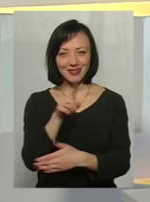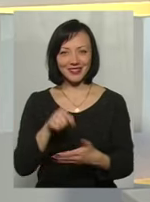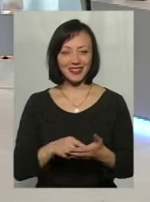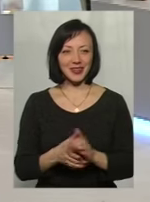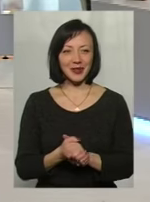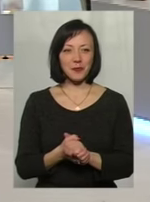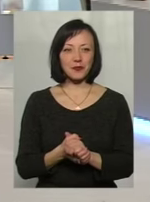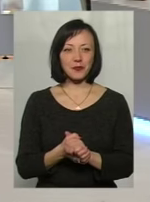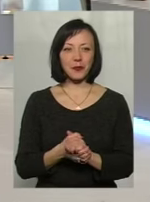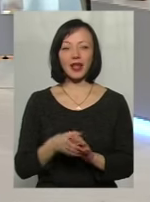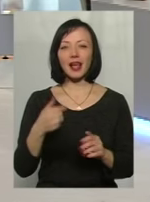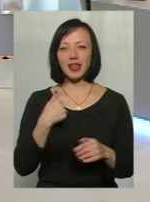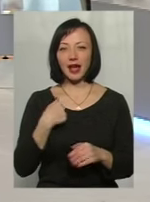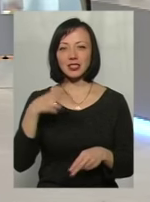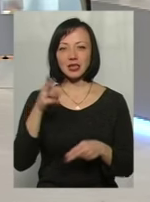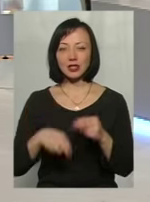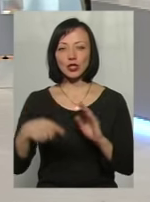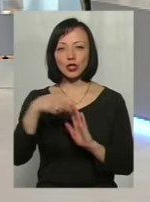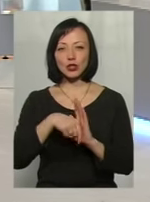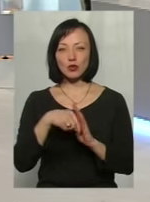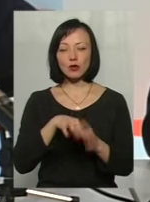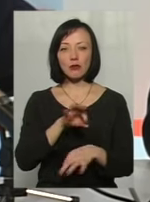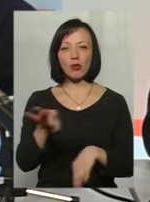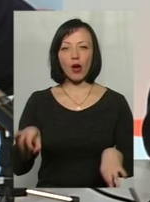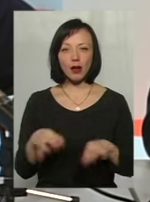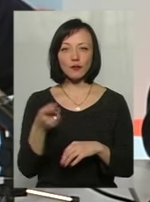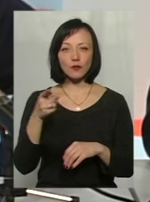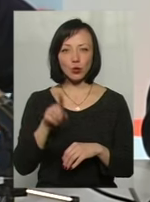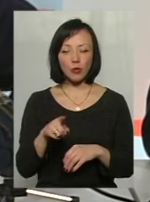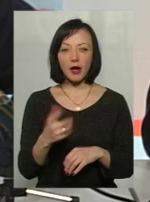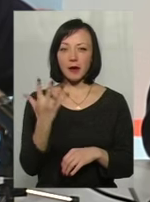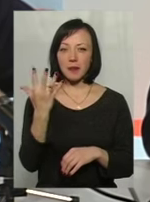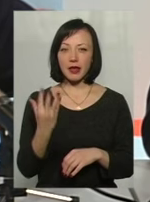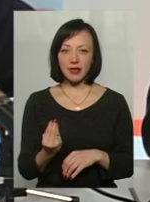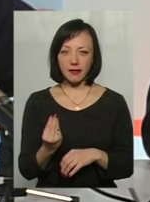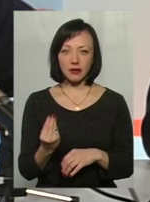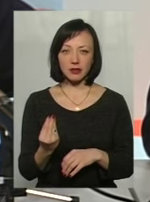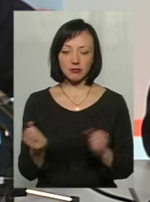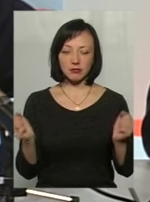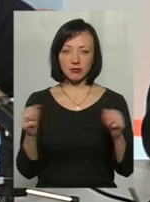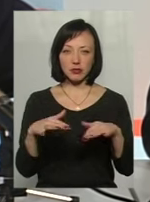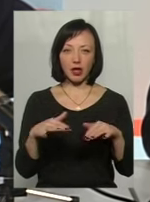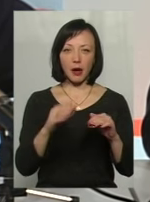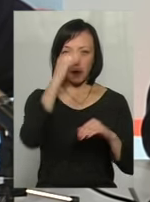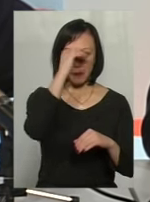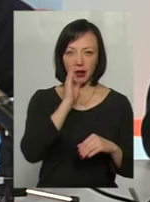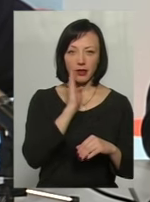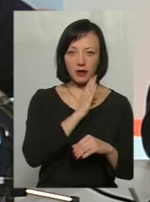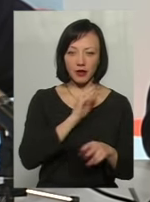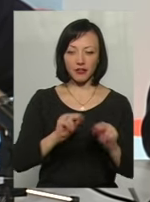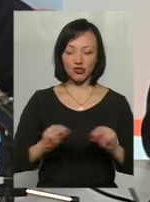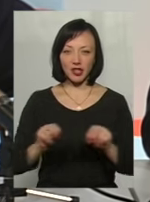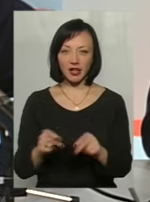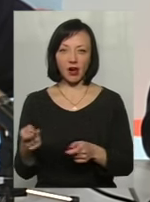участь? Суть, я закінчу, да, можна? Суть проекту полягає в тому, що ми на 5 днів збирали батьків, вчителів і адміністрацію